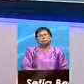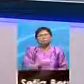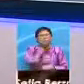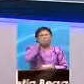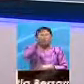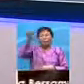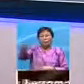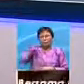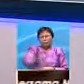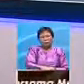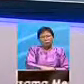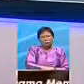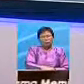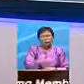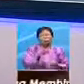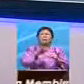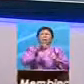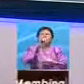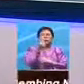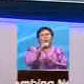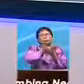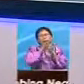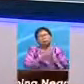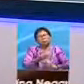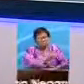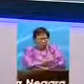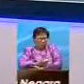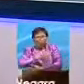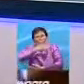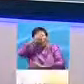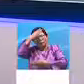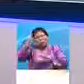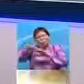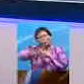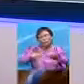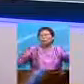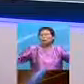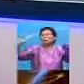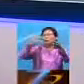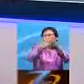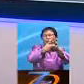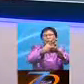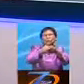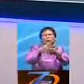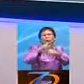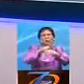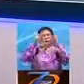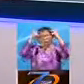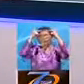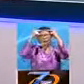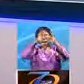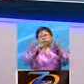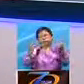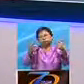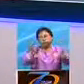Empat adik-beradik tinggal yatim piatu selepas ibu bapa mereka terbunuh dalam satu kemalangan jalan raya di Temerloh, Pahang.